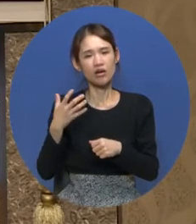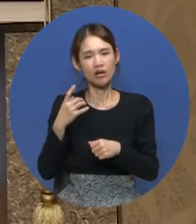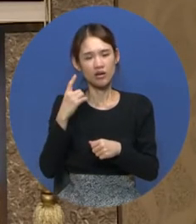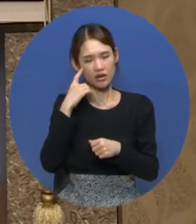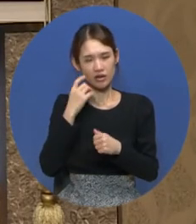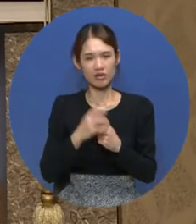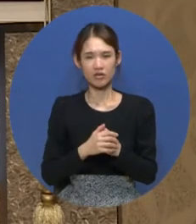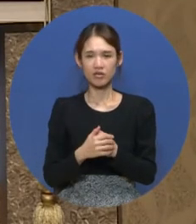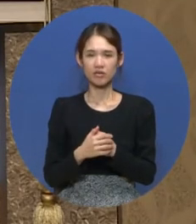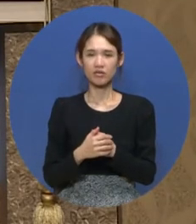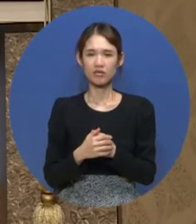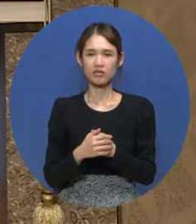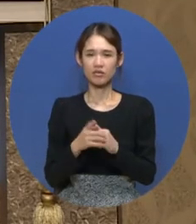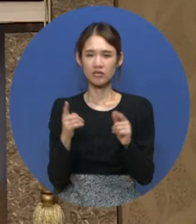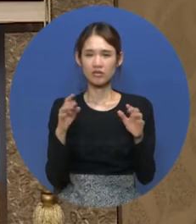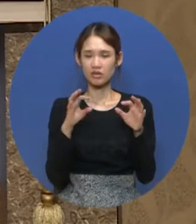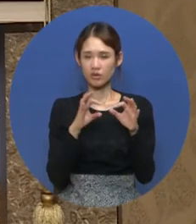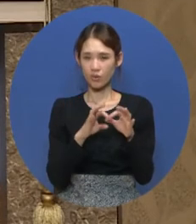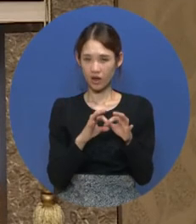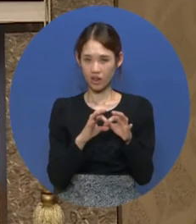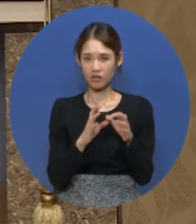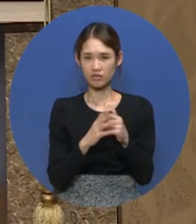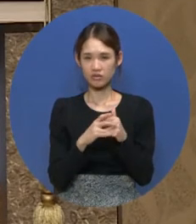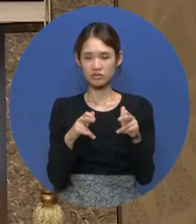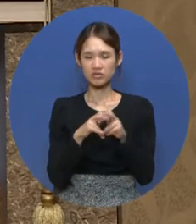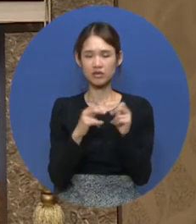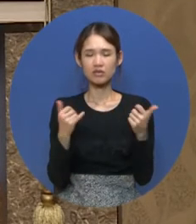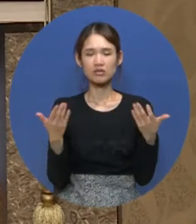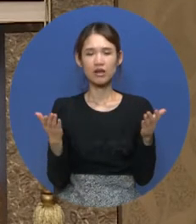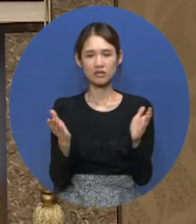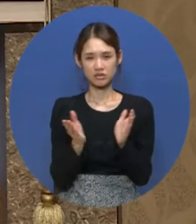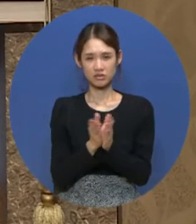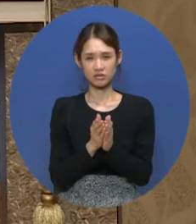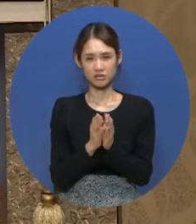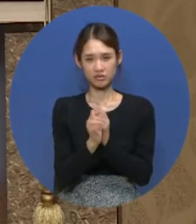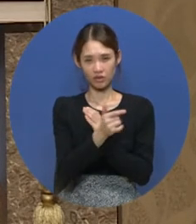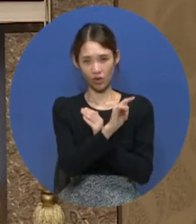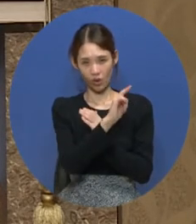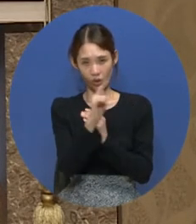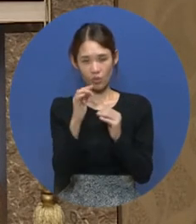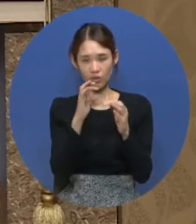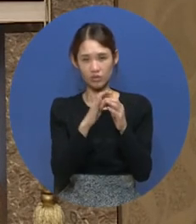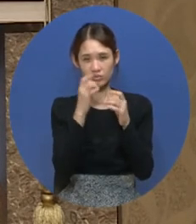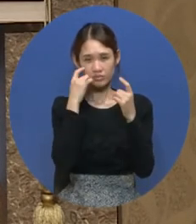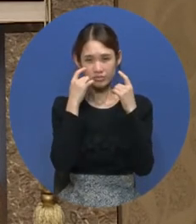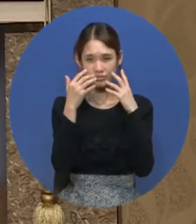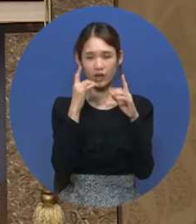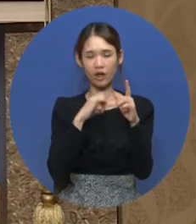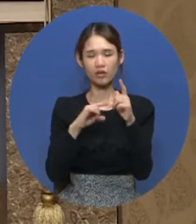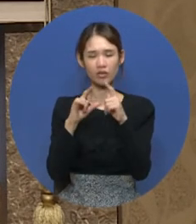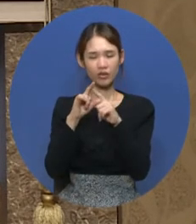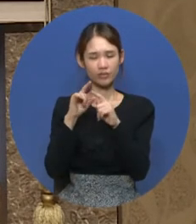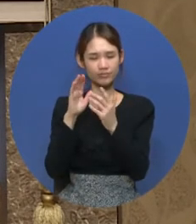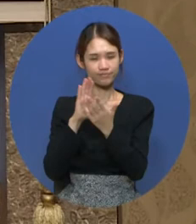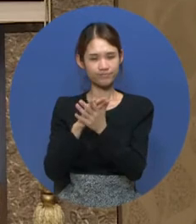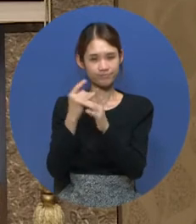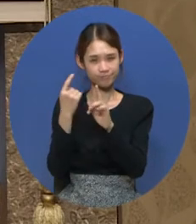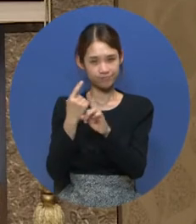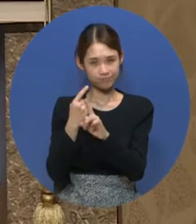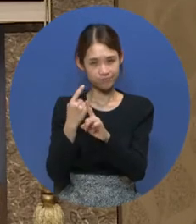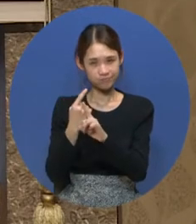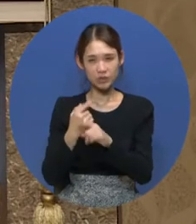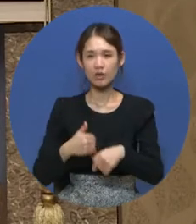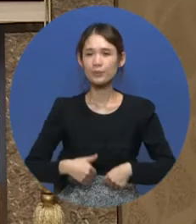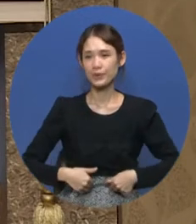되더라구요 그래서 요 부분은 우리가 이제 장애인단체 라든지 여러 부분에서 요건은 분명히 한번 우리가 개선을 해야